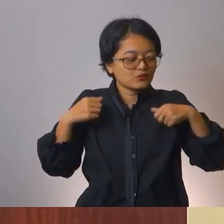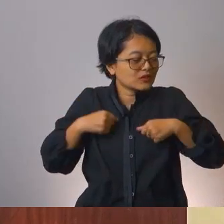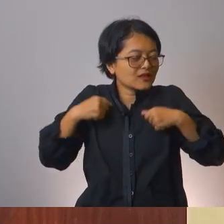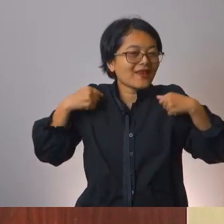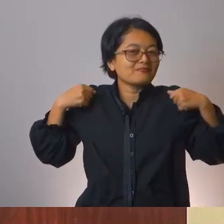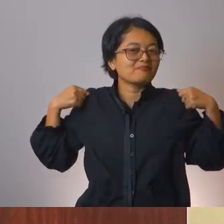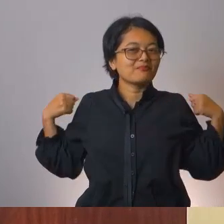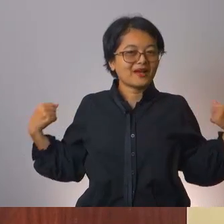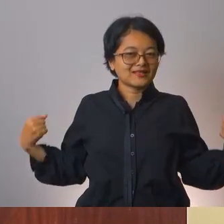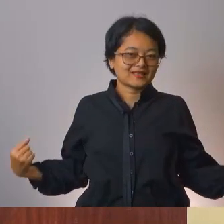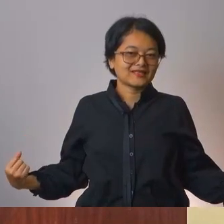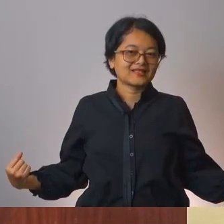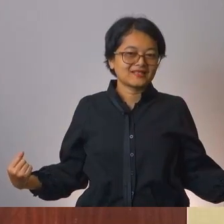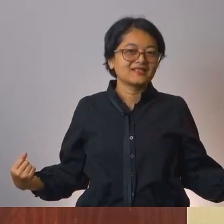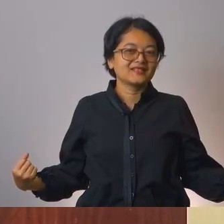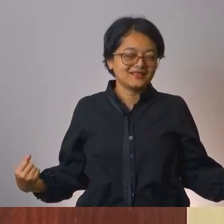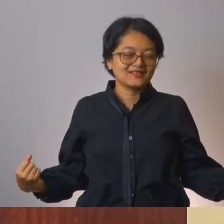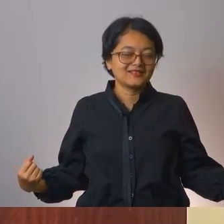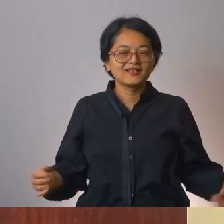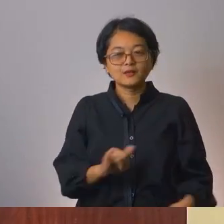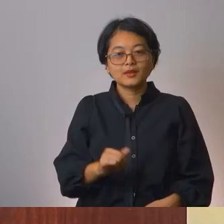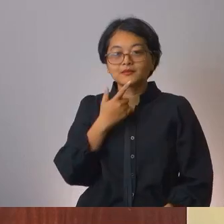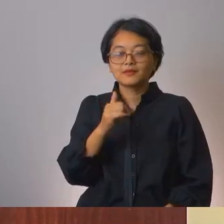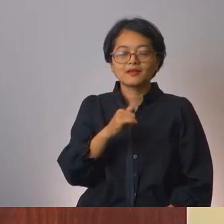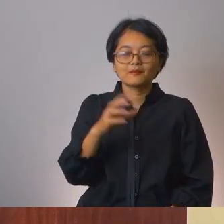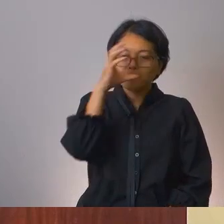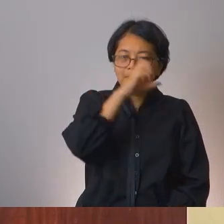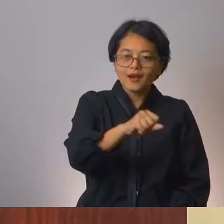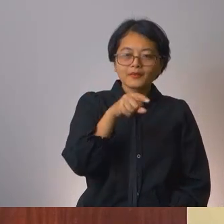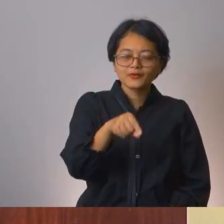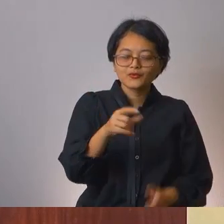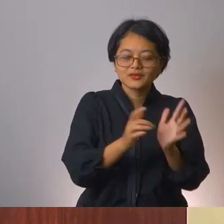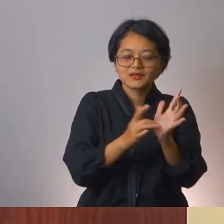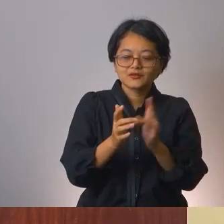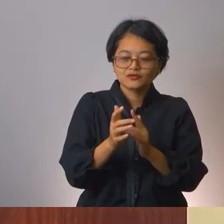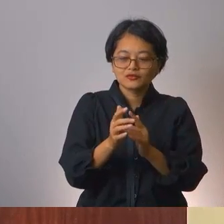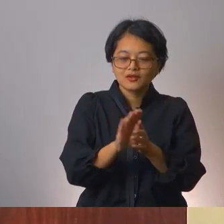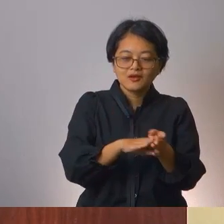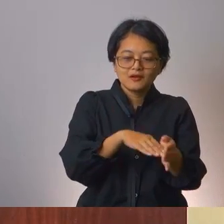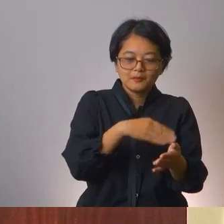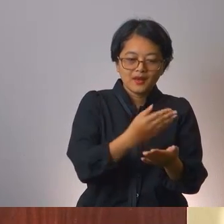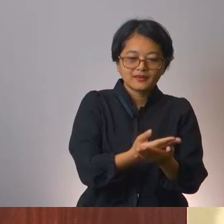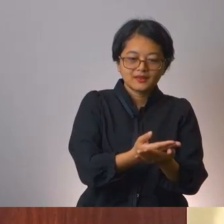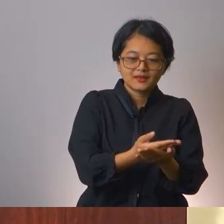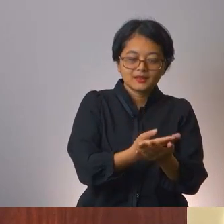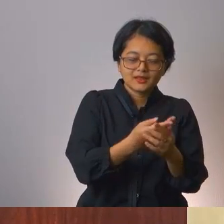setelah malam itu, yakni ia mati di kayu salib untuk menebus dosa-dosa manusia.